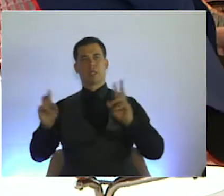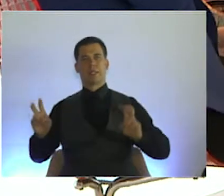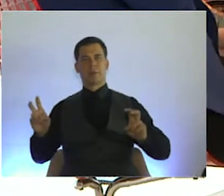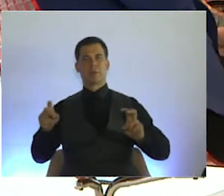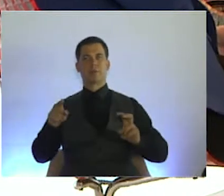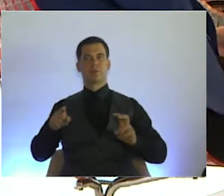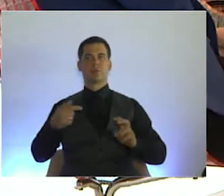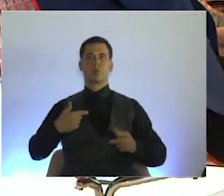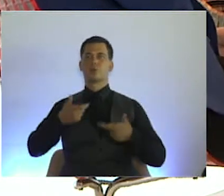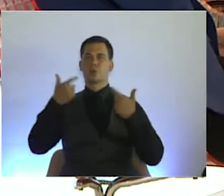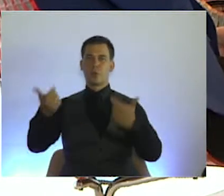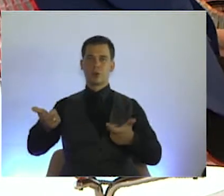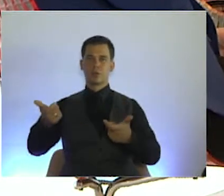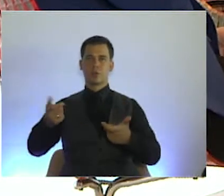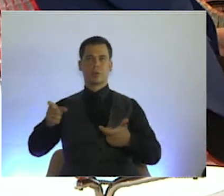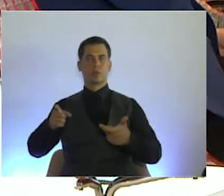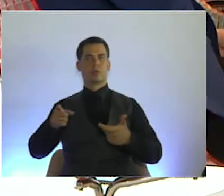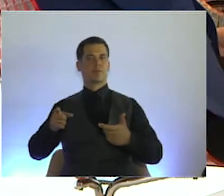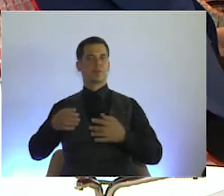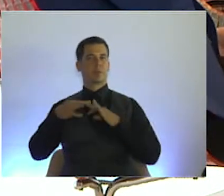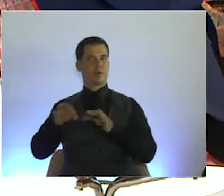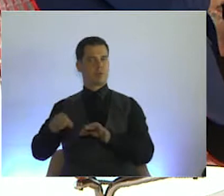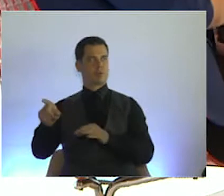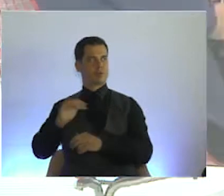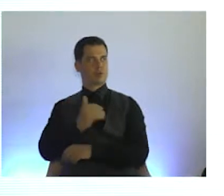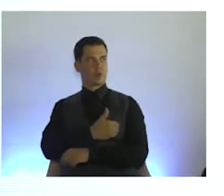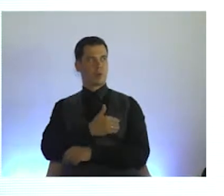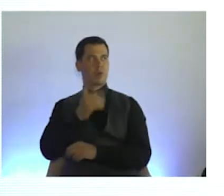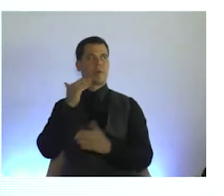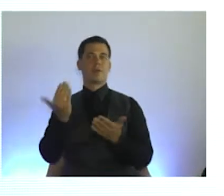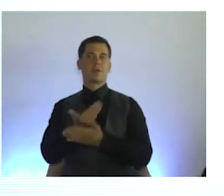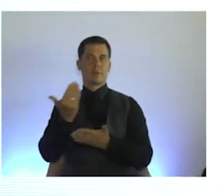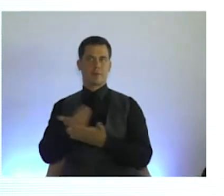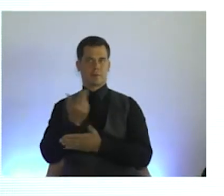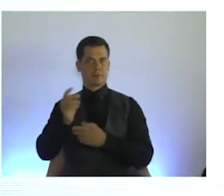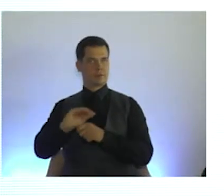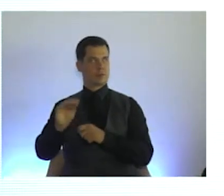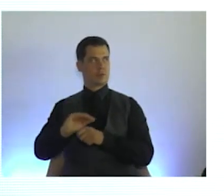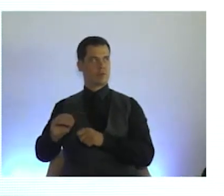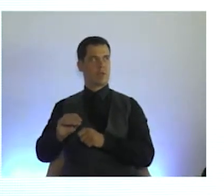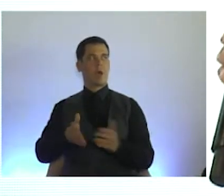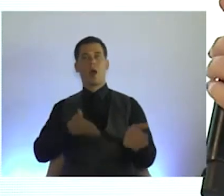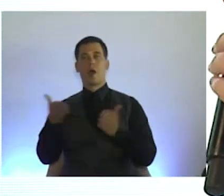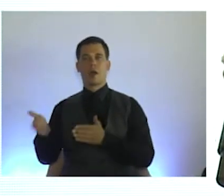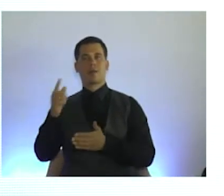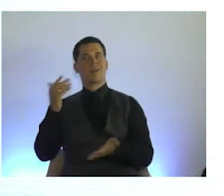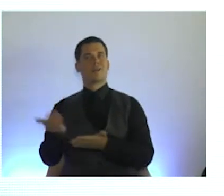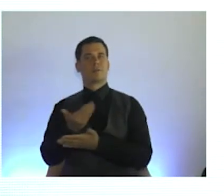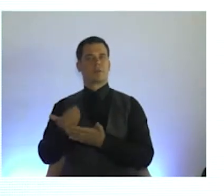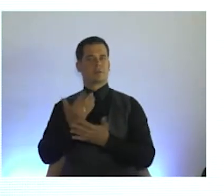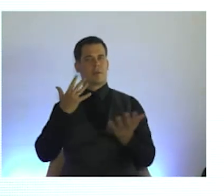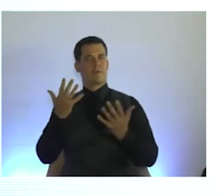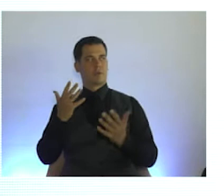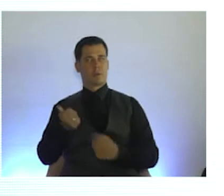są zgłaszane przez organy prowadzące z innowacyjnymi formami kształcenia do właśnie tych innowacji. Mamy